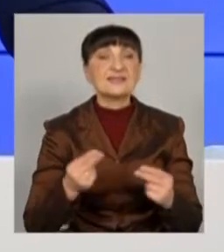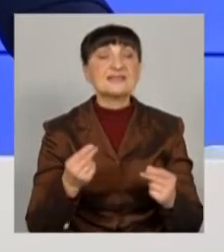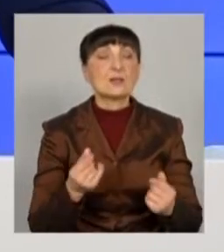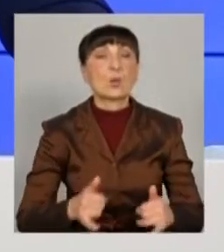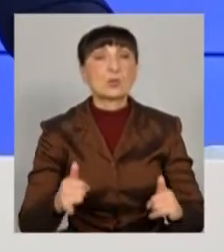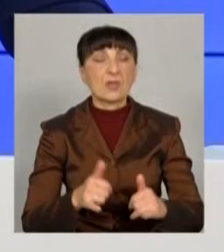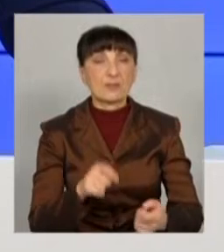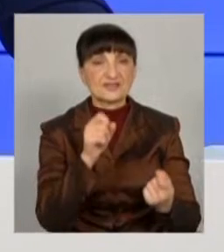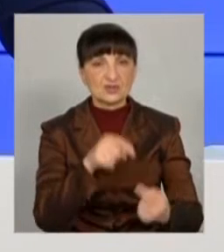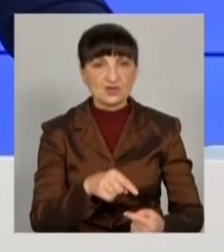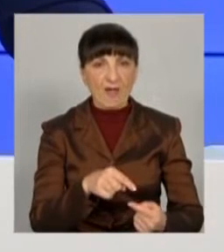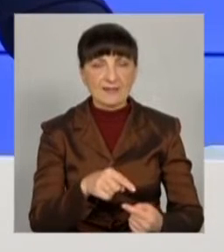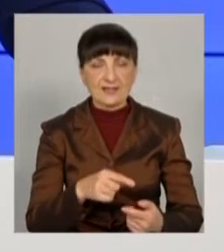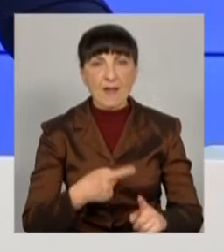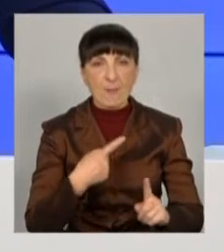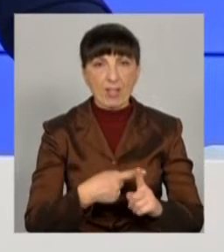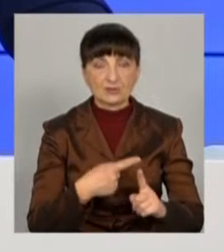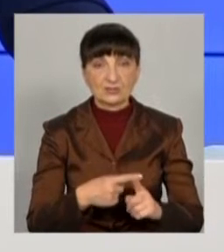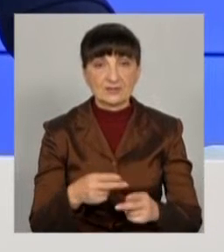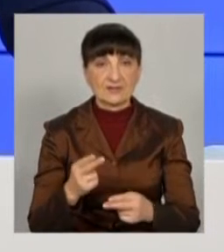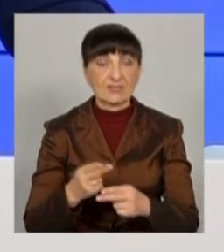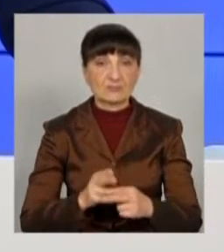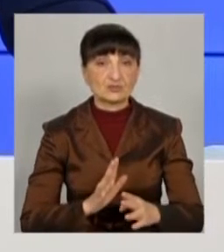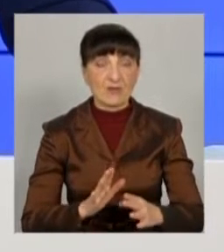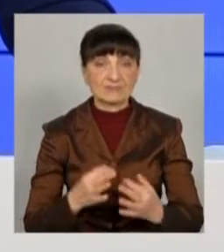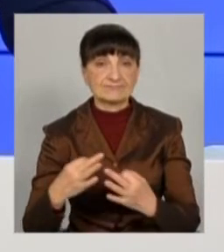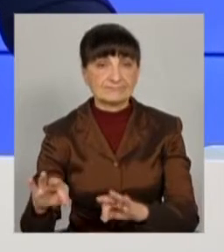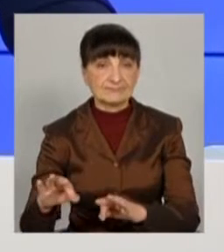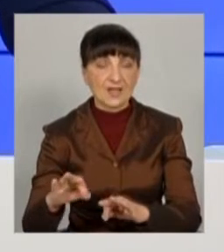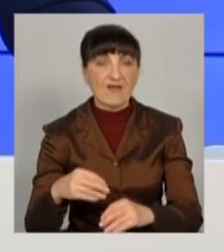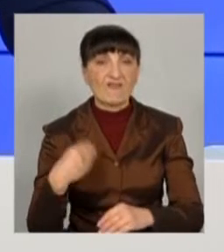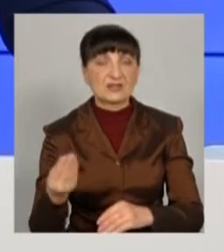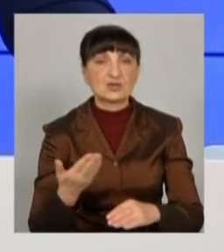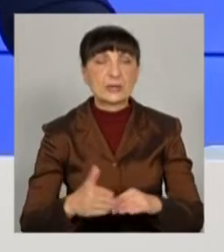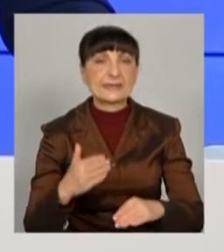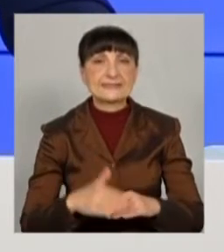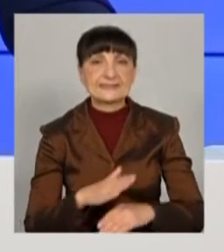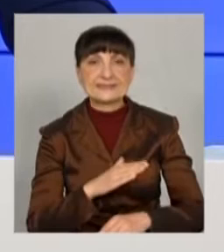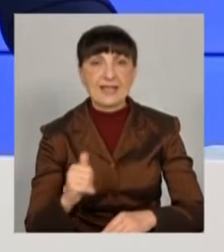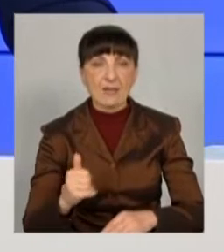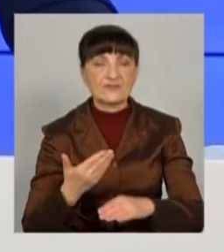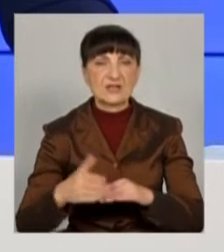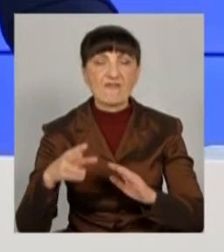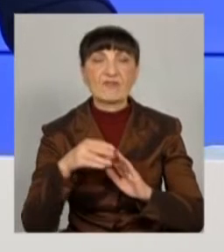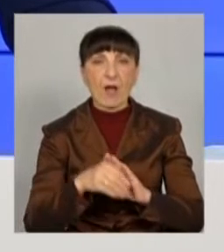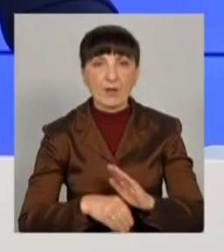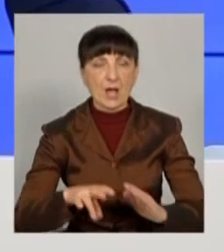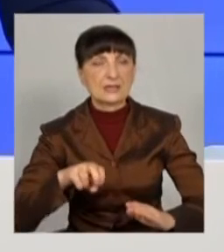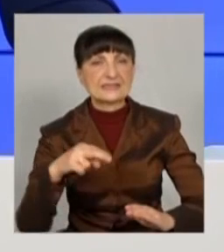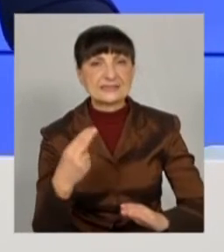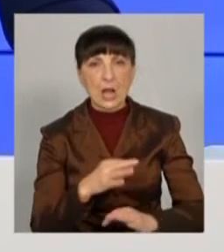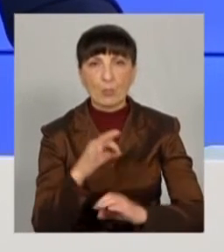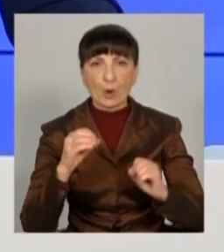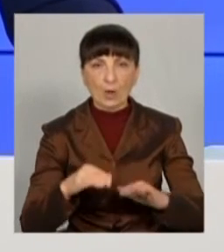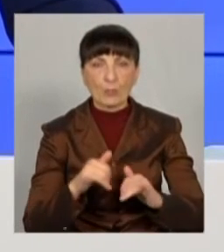средства предназначались за положительное беспрепятственное решение вопроса по выдаче кредитных займов, выделяемых в рамках национального проекта